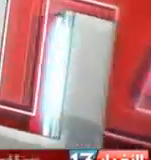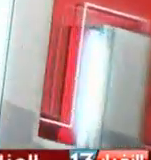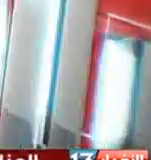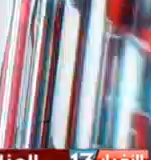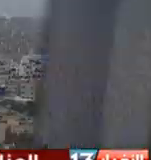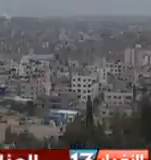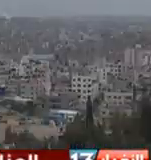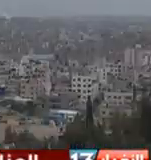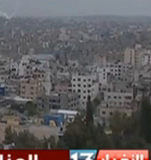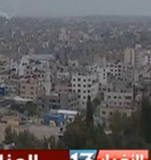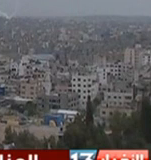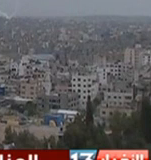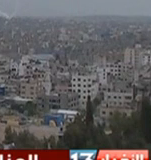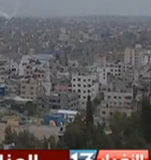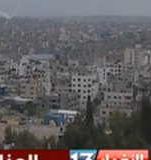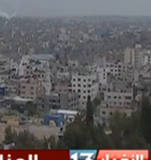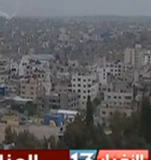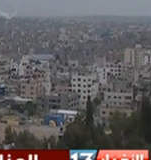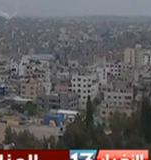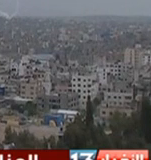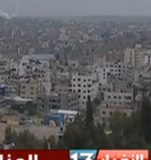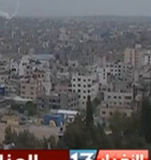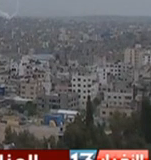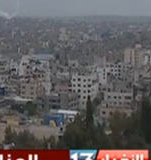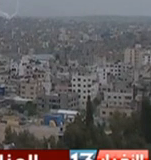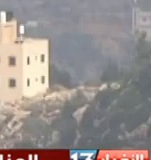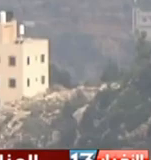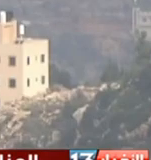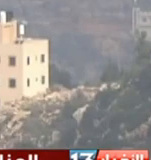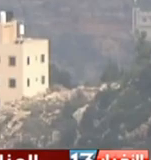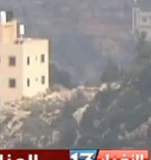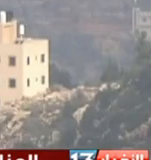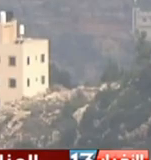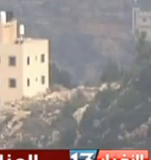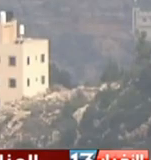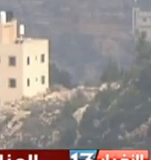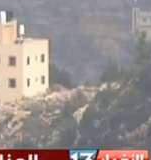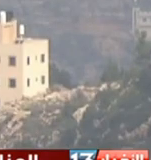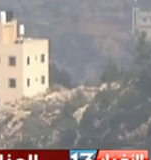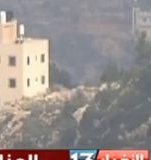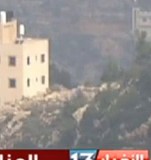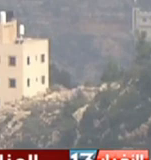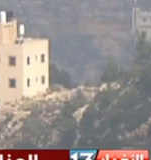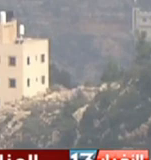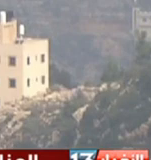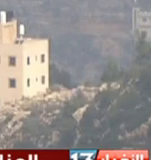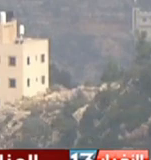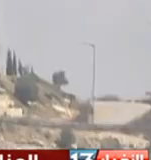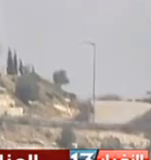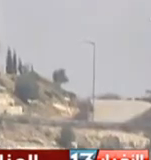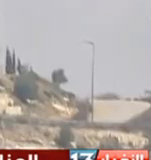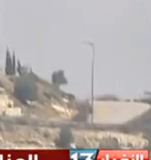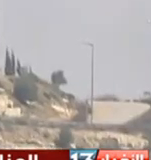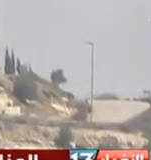هدوء حذر يسود قطاع غزة مع دخول اتفاق وقف إطلاق النار الموقع بين فصائل المقاومة والمحتل حيز